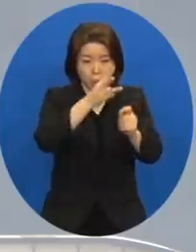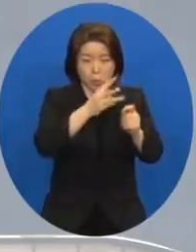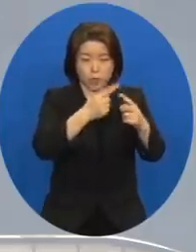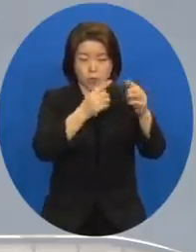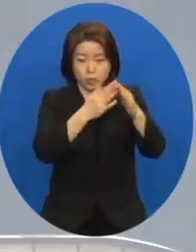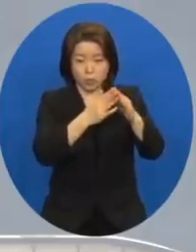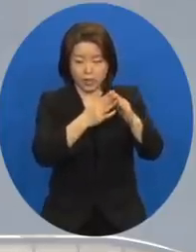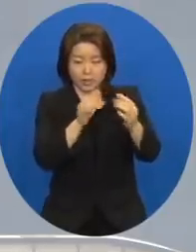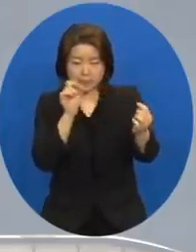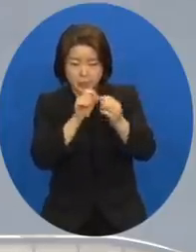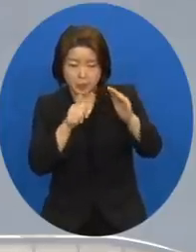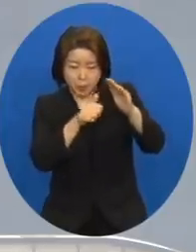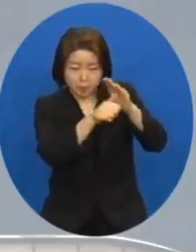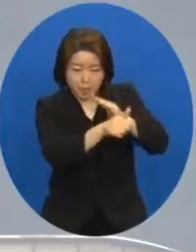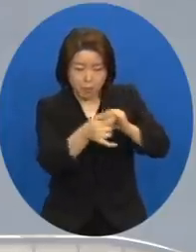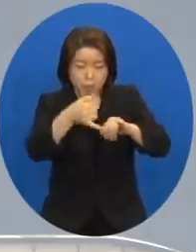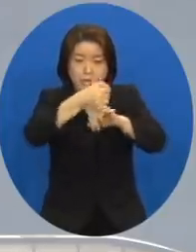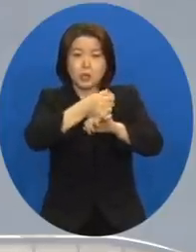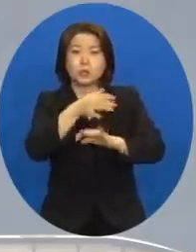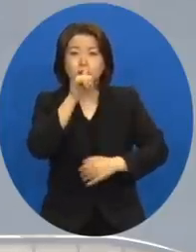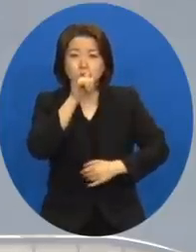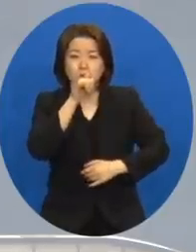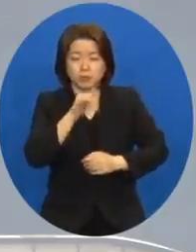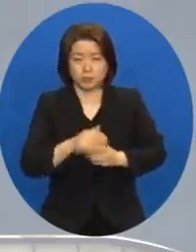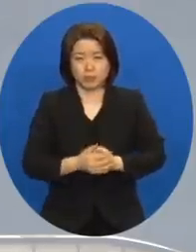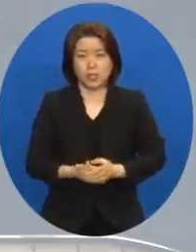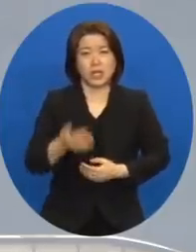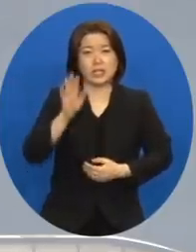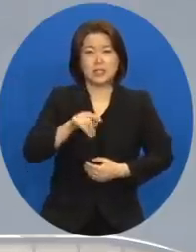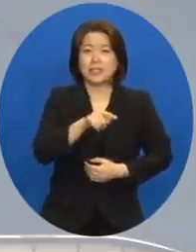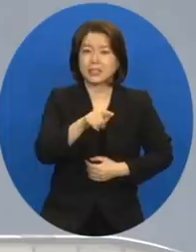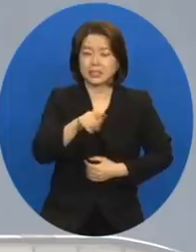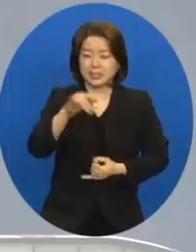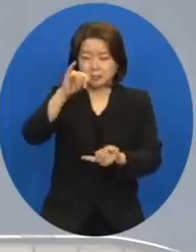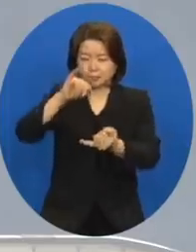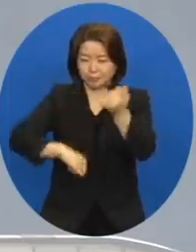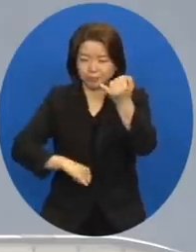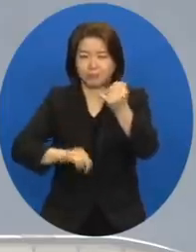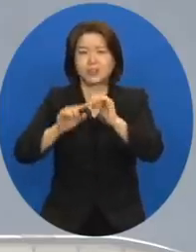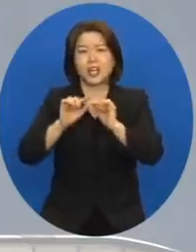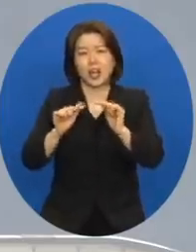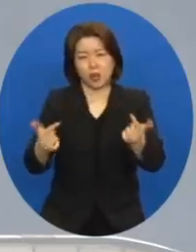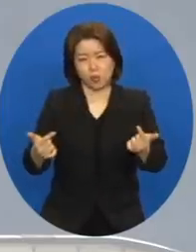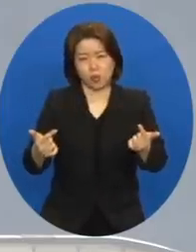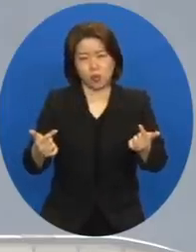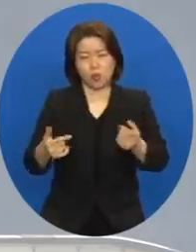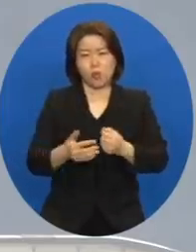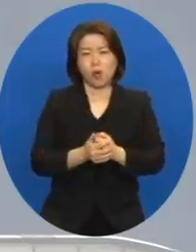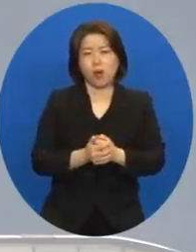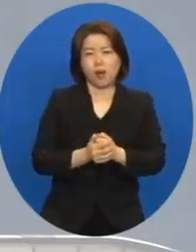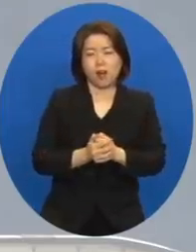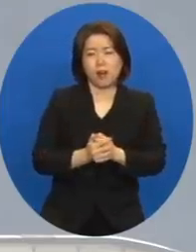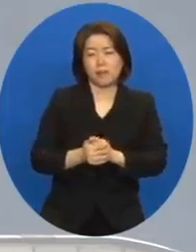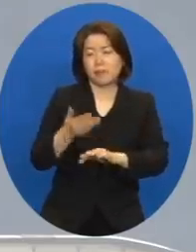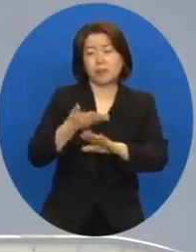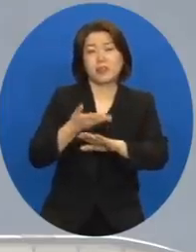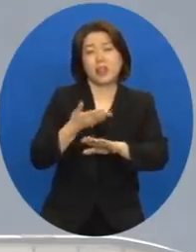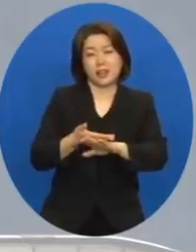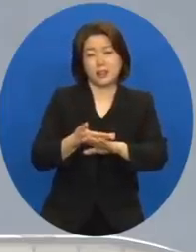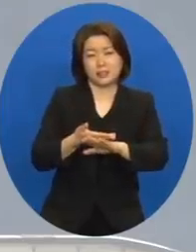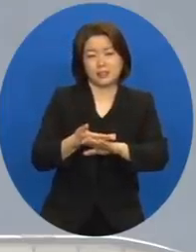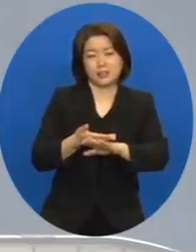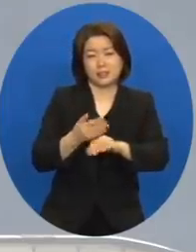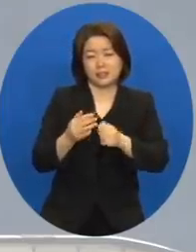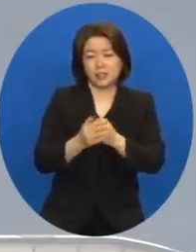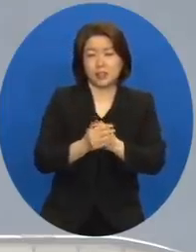거다 그렇게 약속을 했는데 그 약속을 지키지 않고 그만 다시 그냥